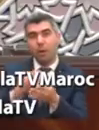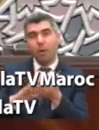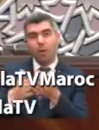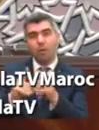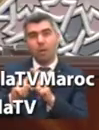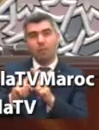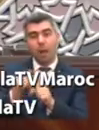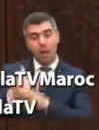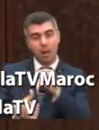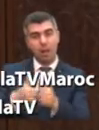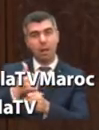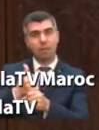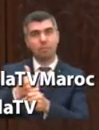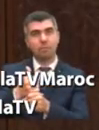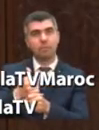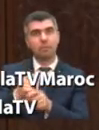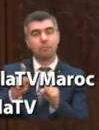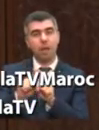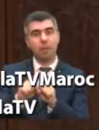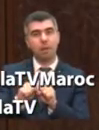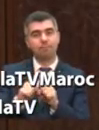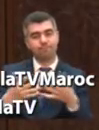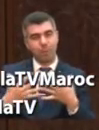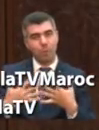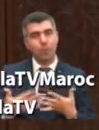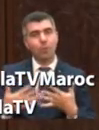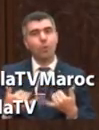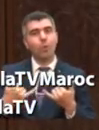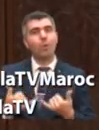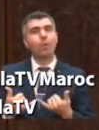المدرسي وكتأسف لهذه الوضعية اللي وصلنا لها اليوم